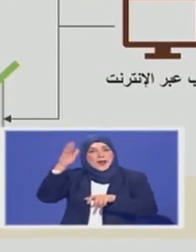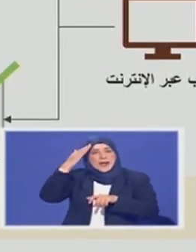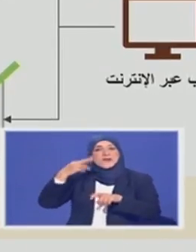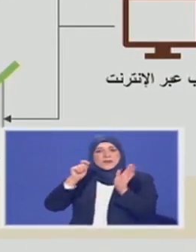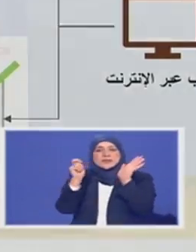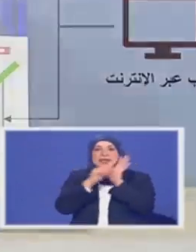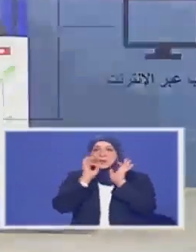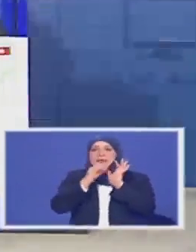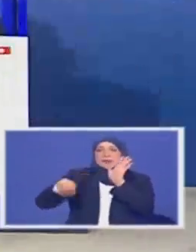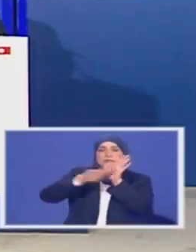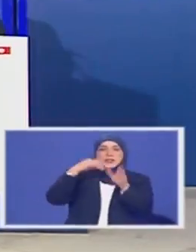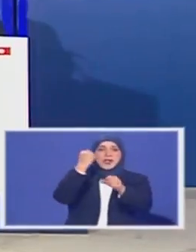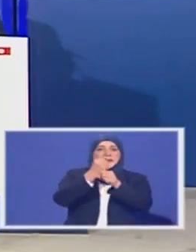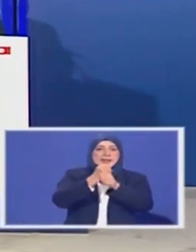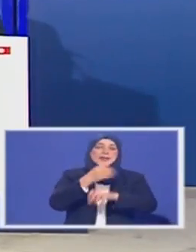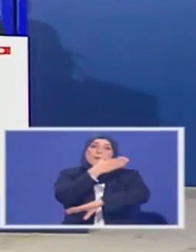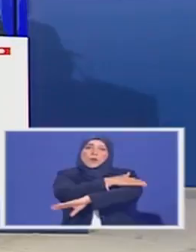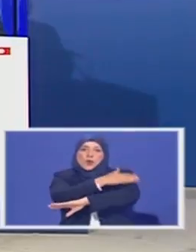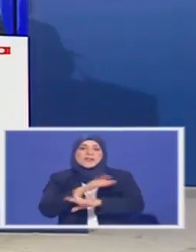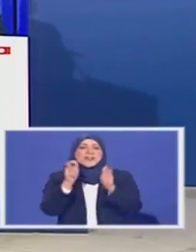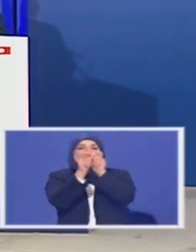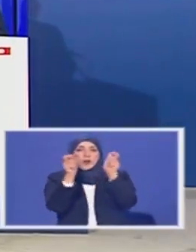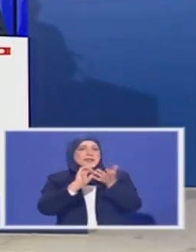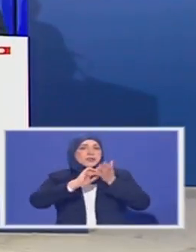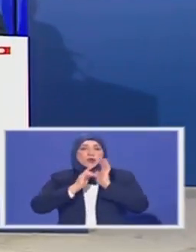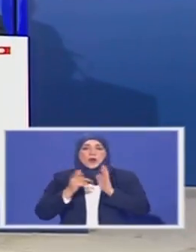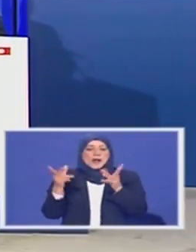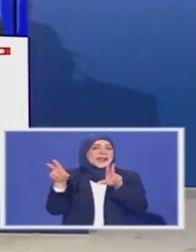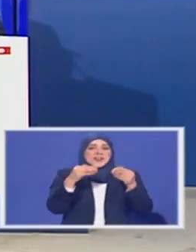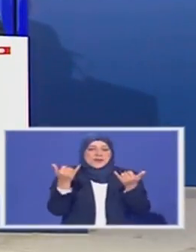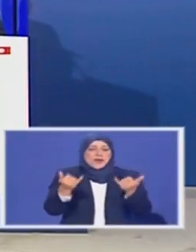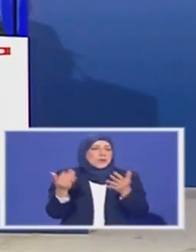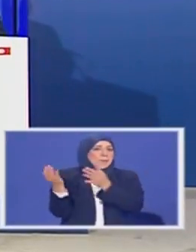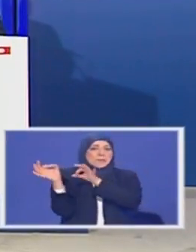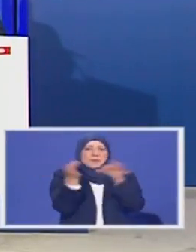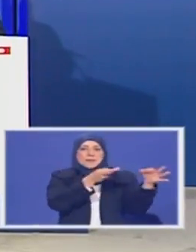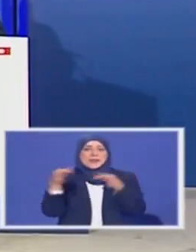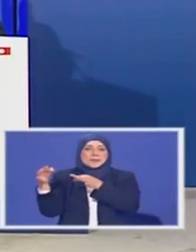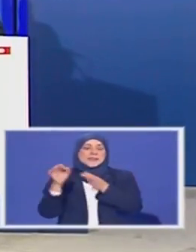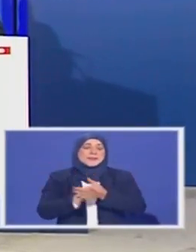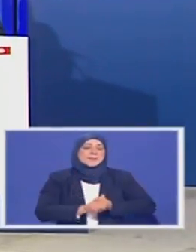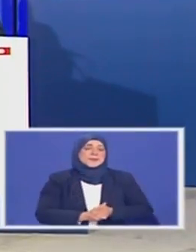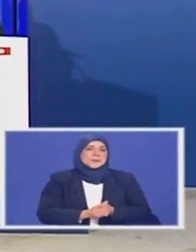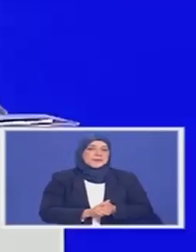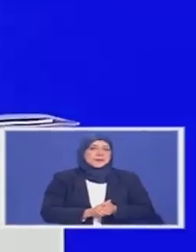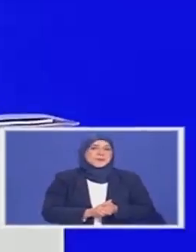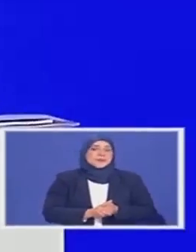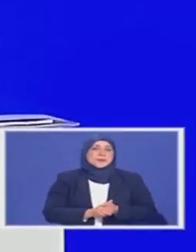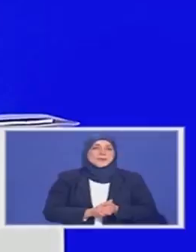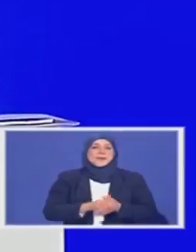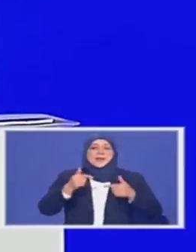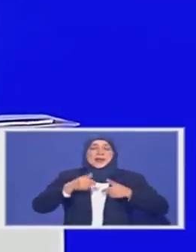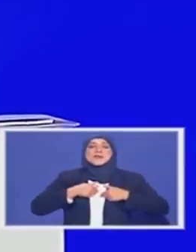وبالنسبة الموظفين كما هو متعامل به اليوم. يعني في البروسيس